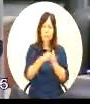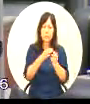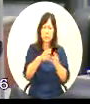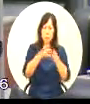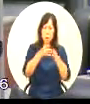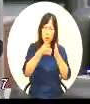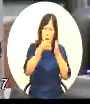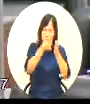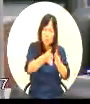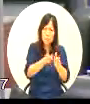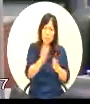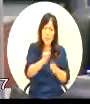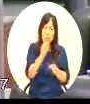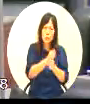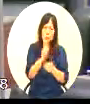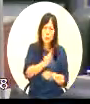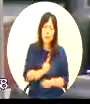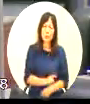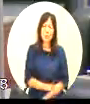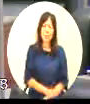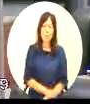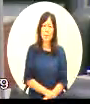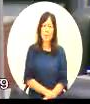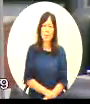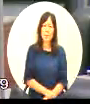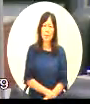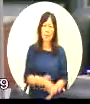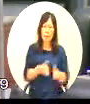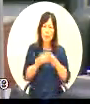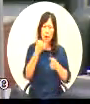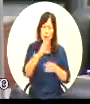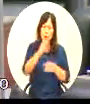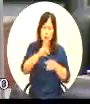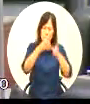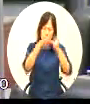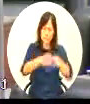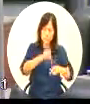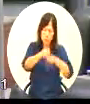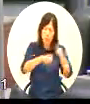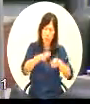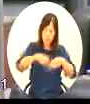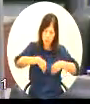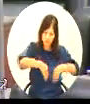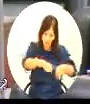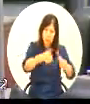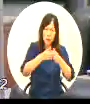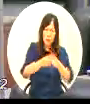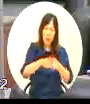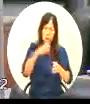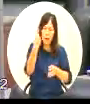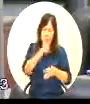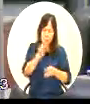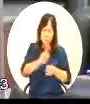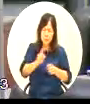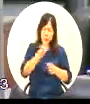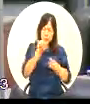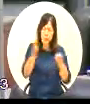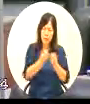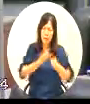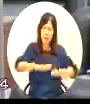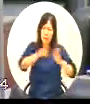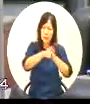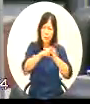要怎么样去，我们是不是要去建立一个自行车道，还是我们应该用什么方式来发展我们北高雄？而